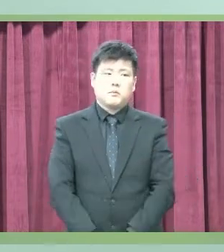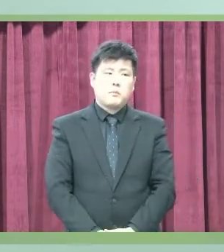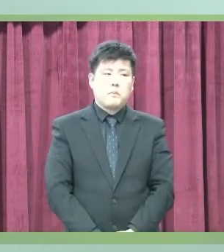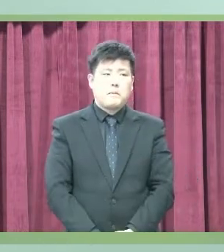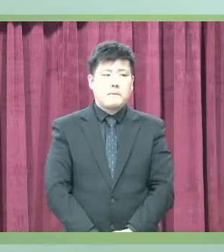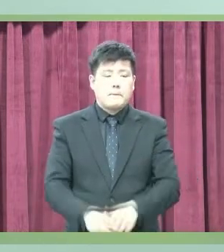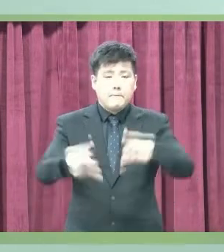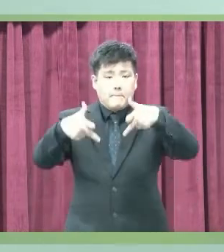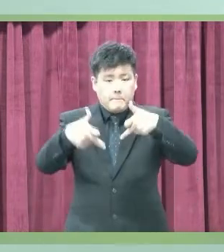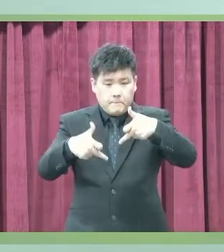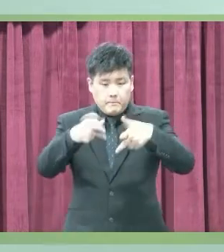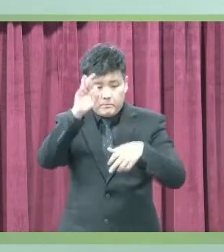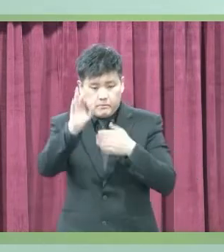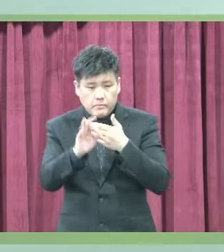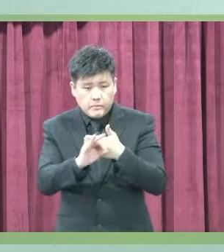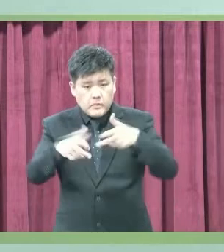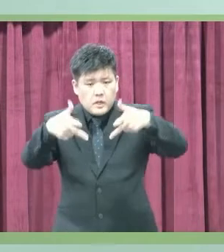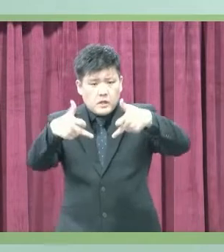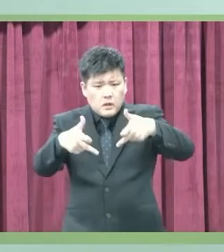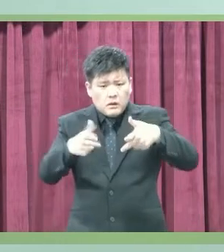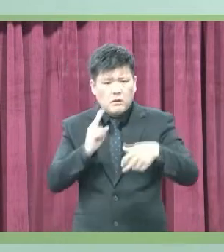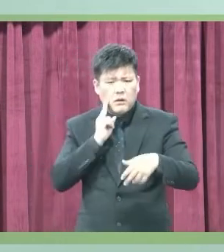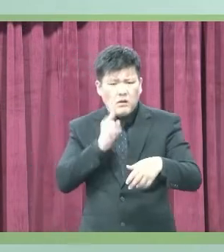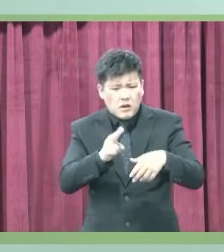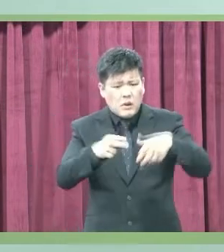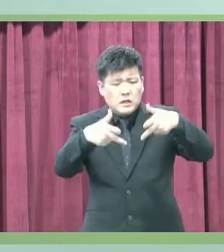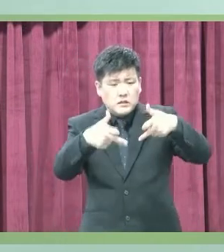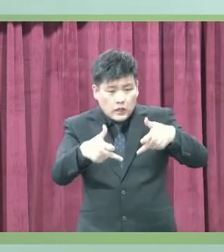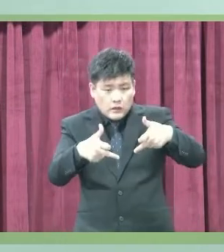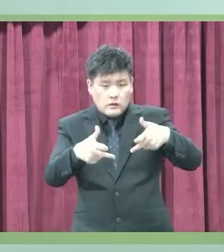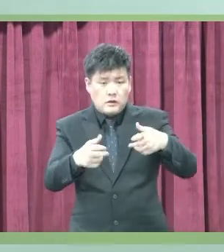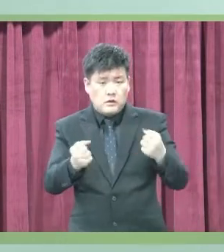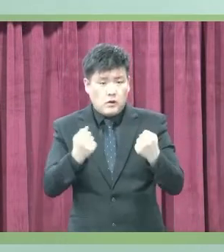장애 정도별로 살펴보면 장애 정도가 심한 장애인의 검진 수검률은